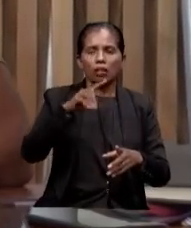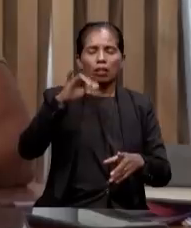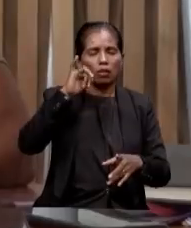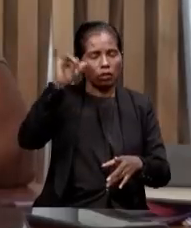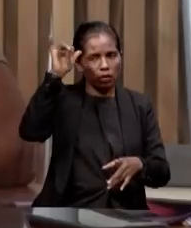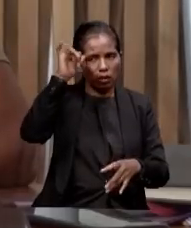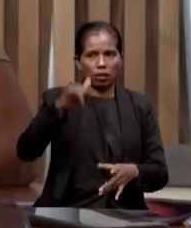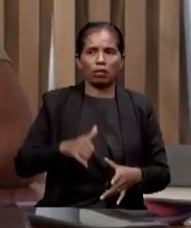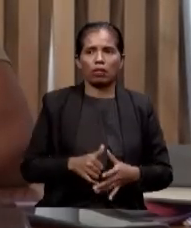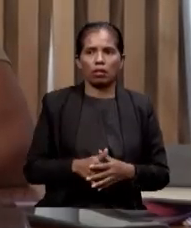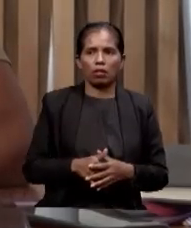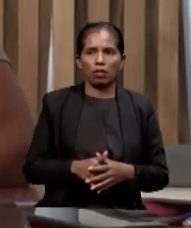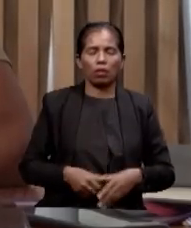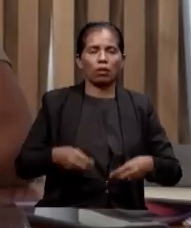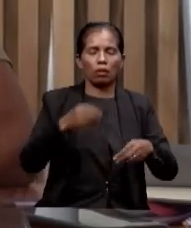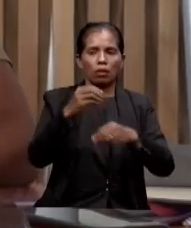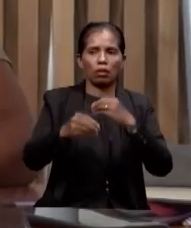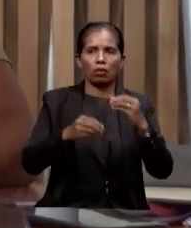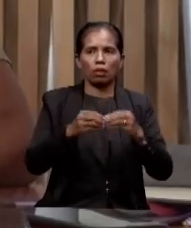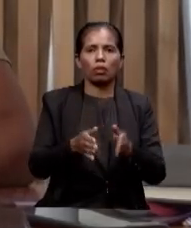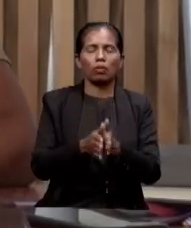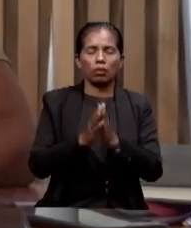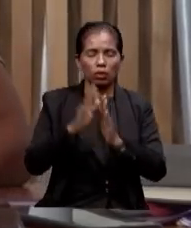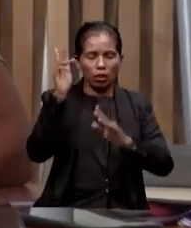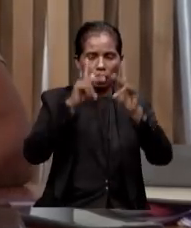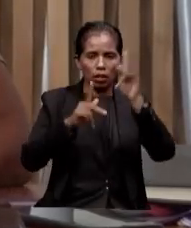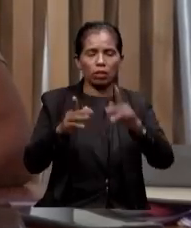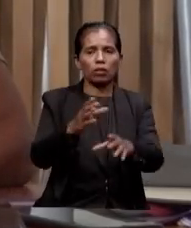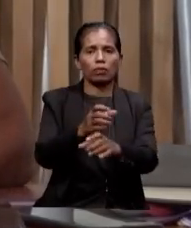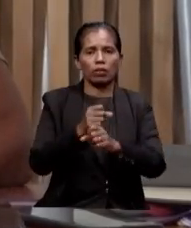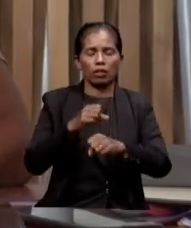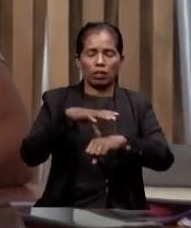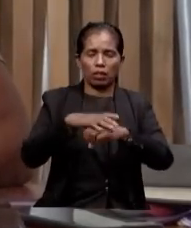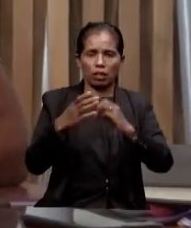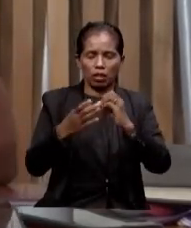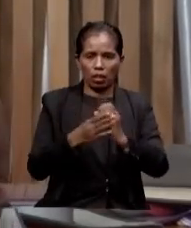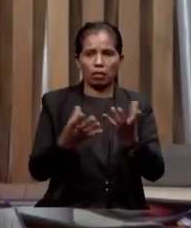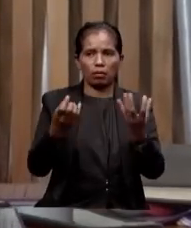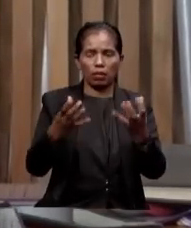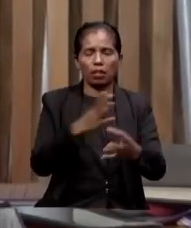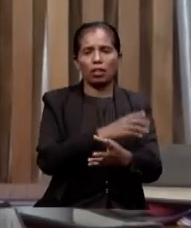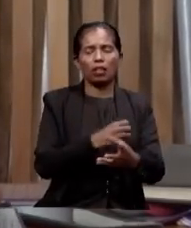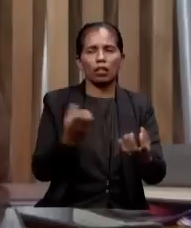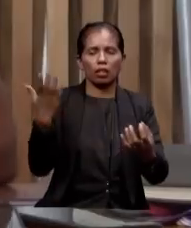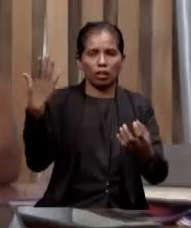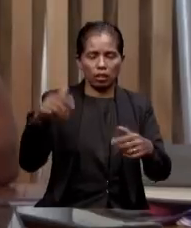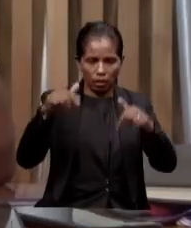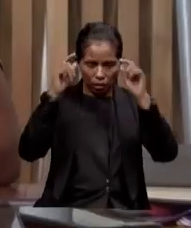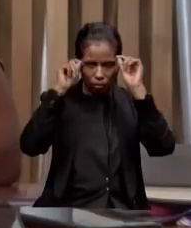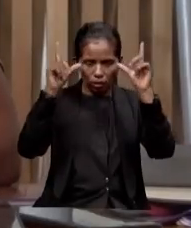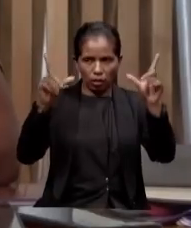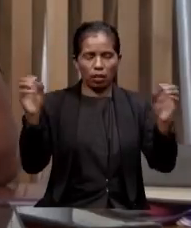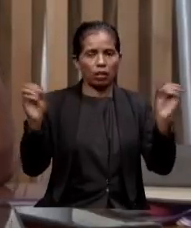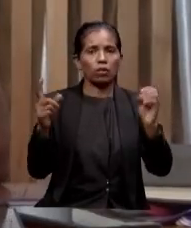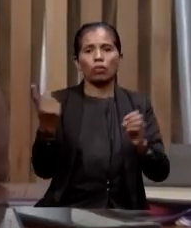nebe ba faktu katak existe kasus disputarai oi nebe maka musu iha teritori Timor Laran atau maka ose